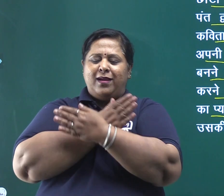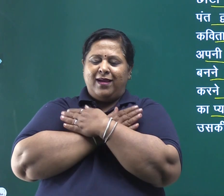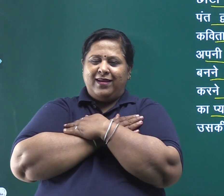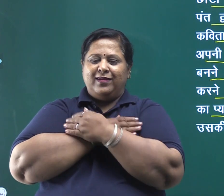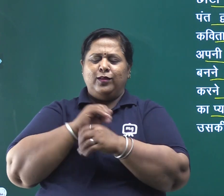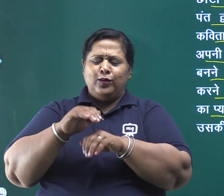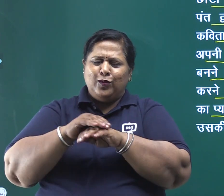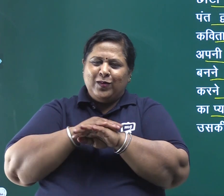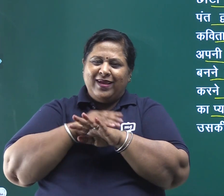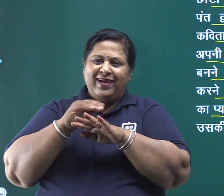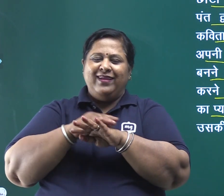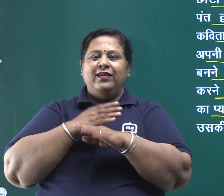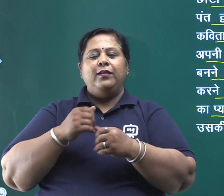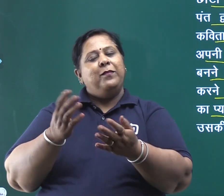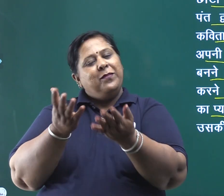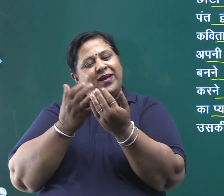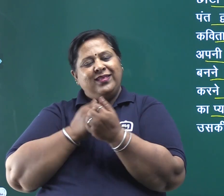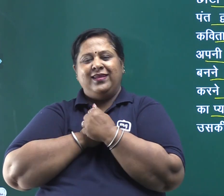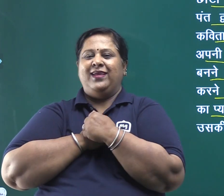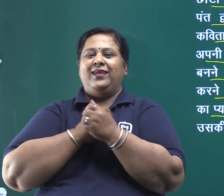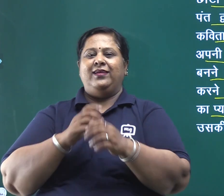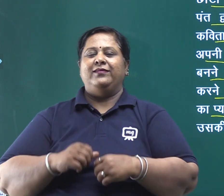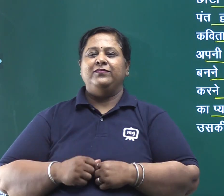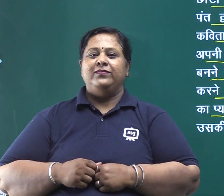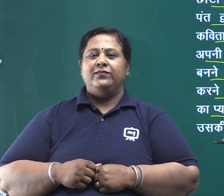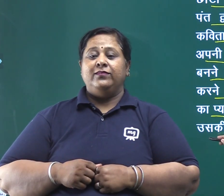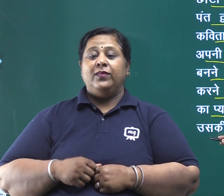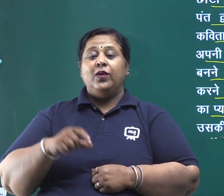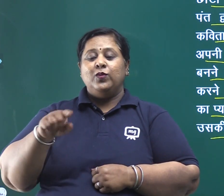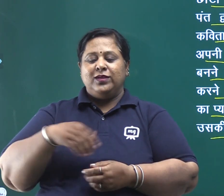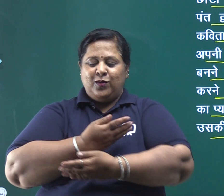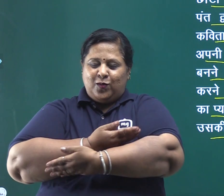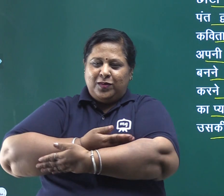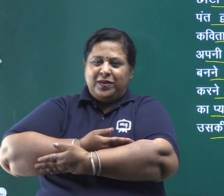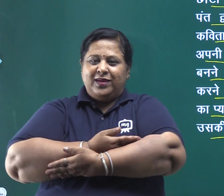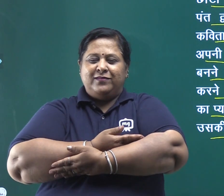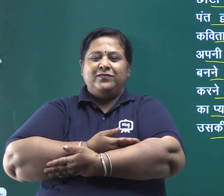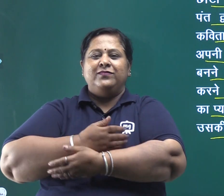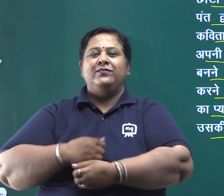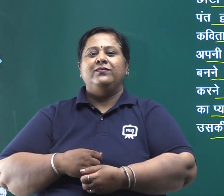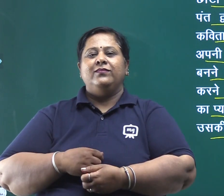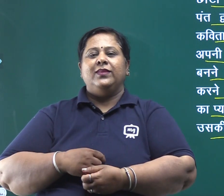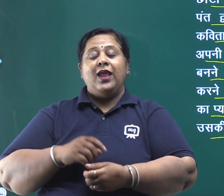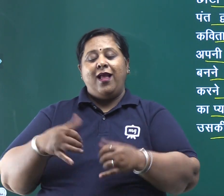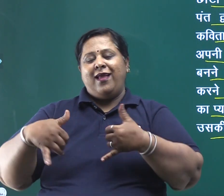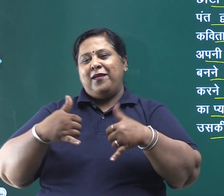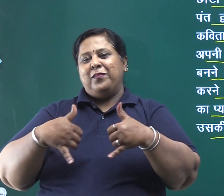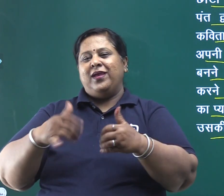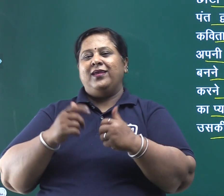और दुलार पाती रहेगी, उसकी गोद में खेल